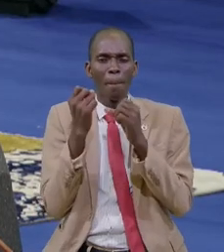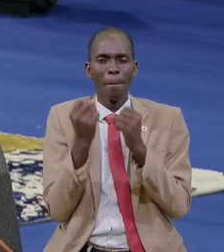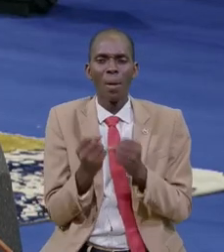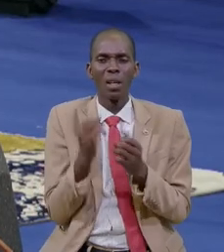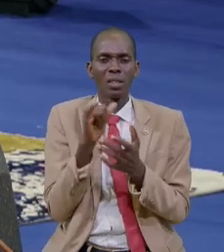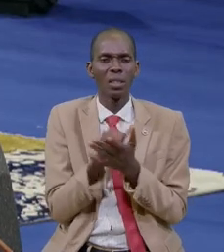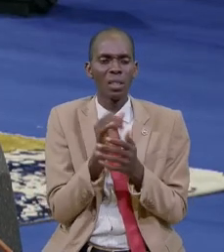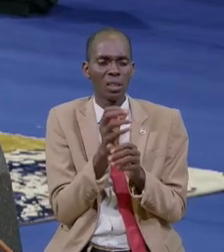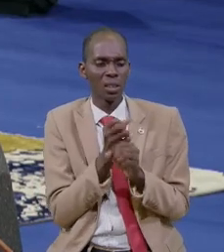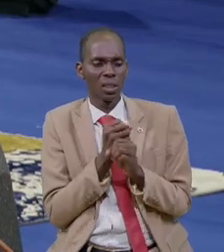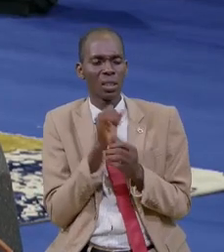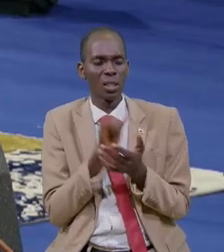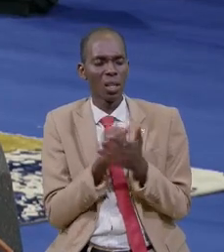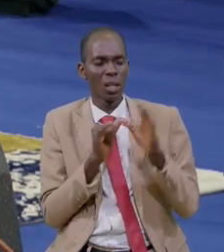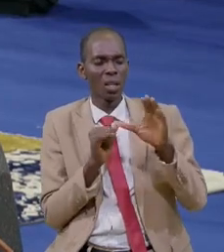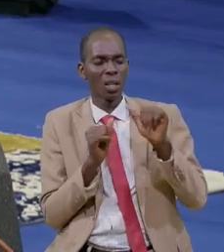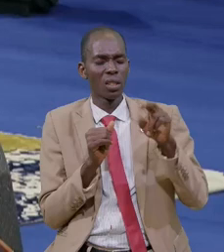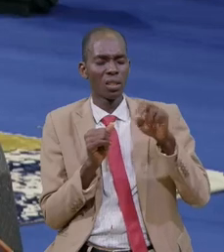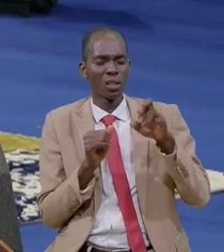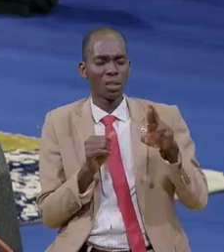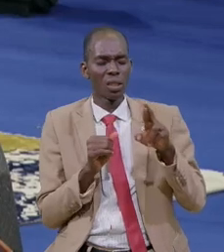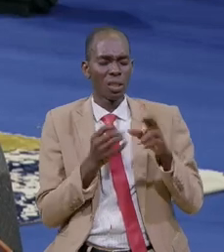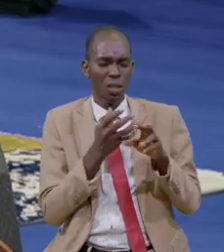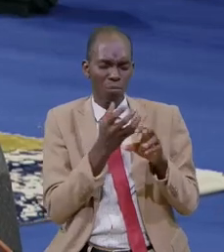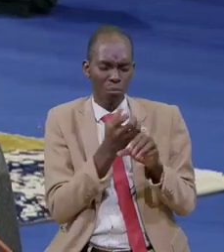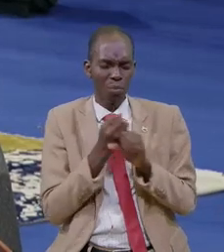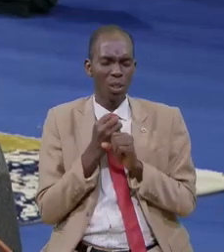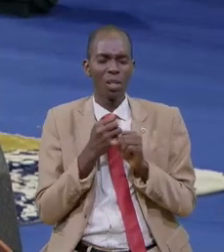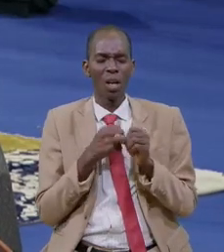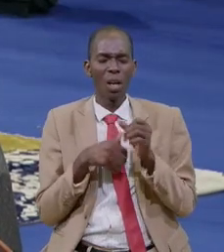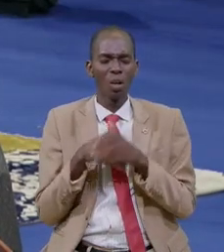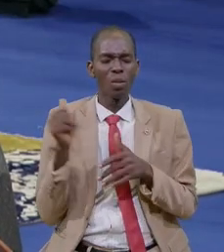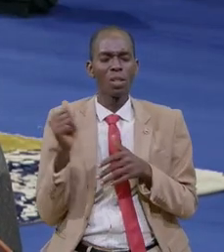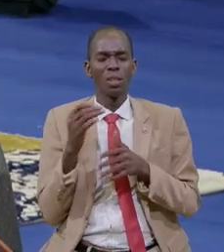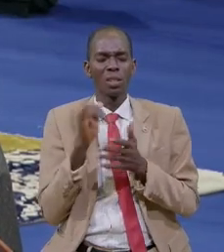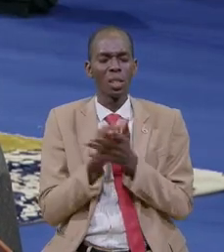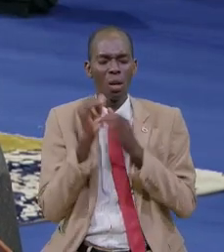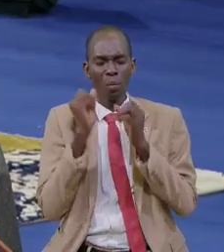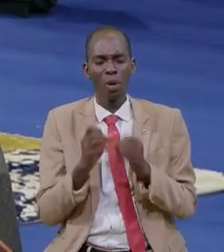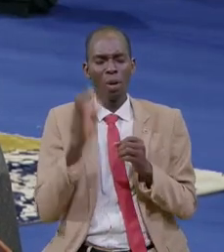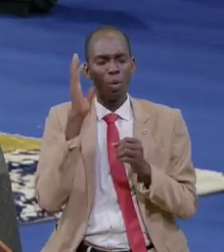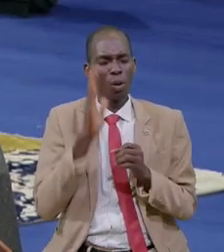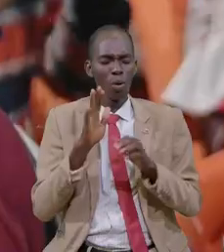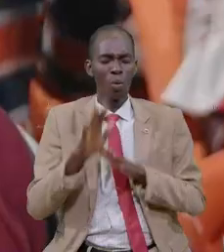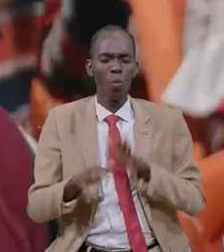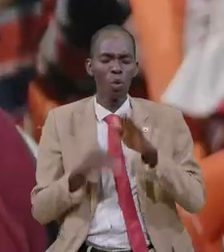qui extrait le cancer, l'arrache, cette puissance va agir en toi.